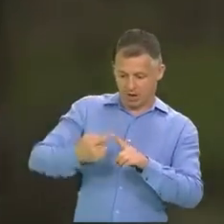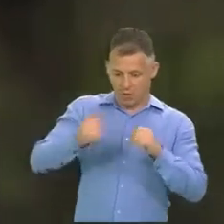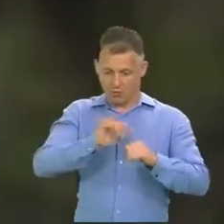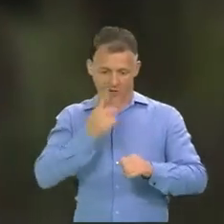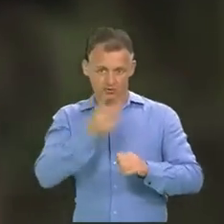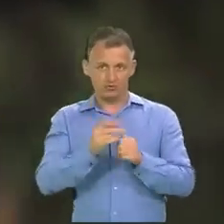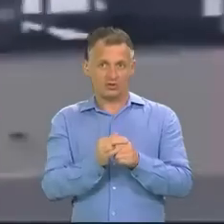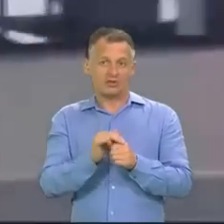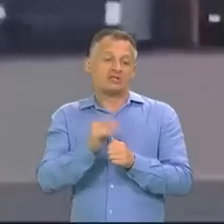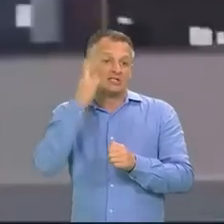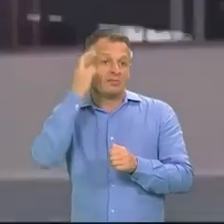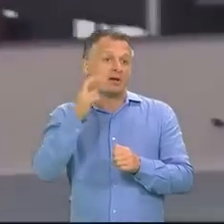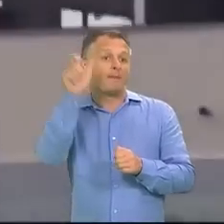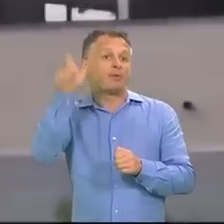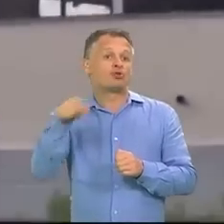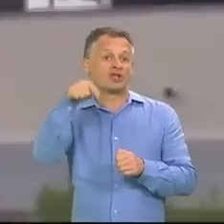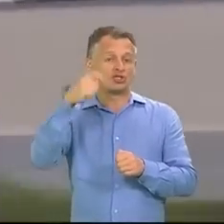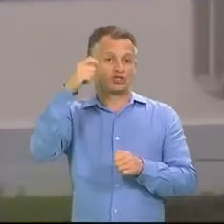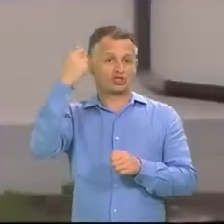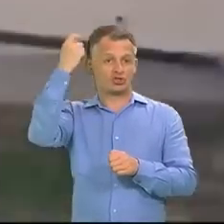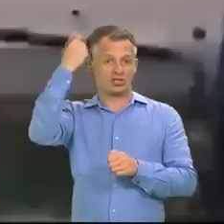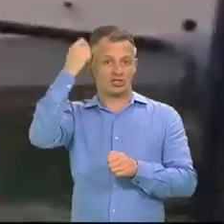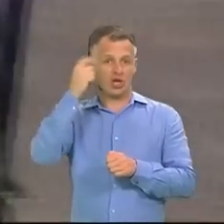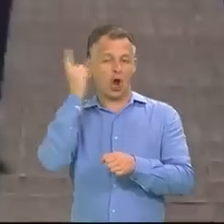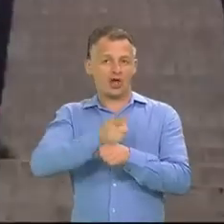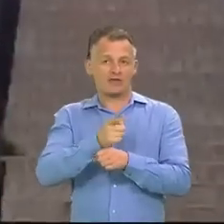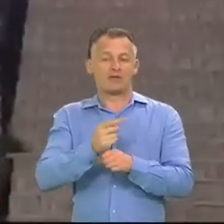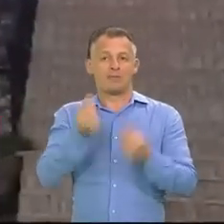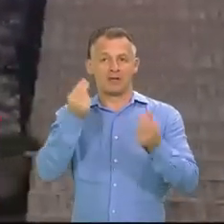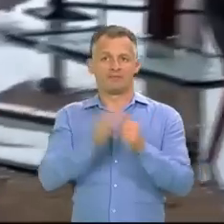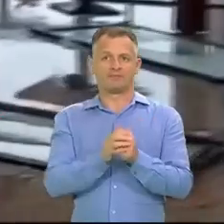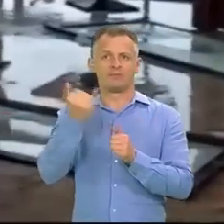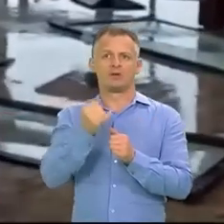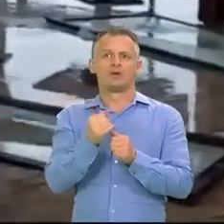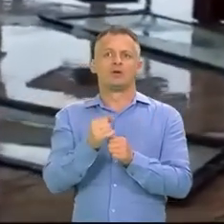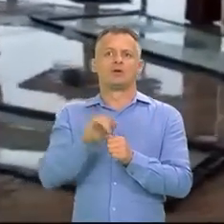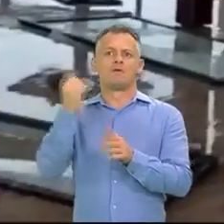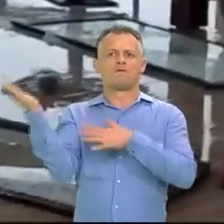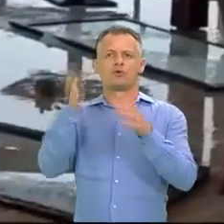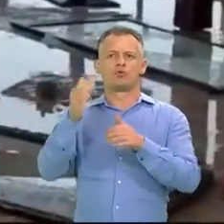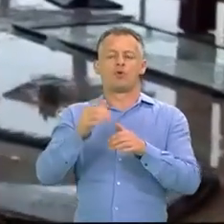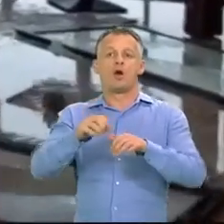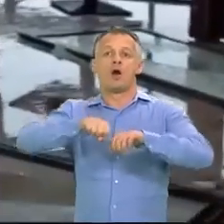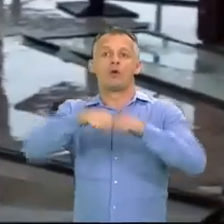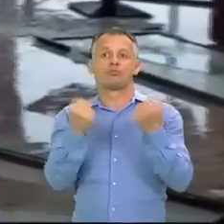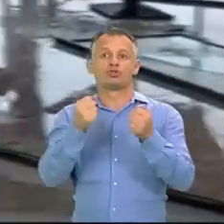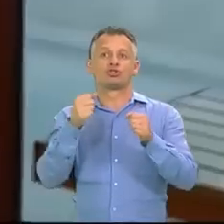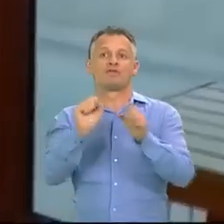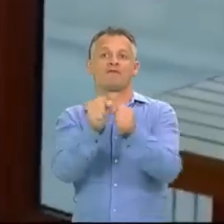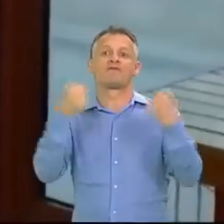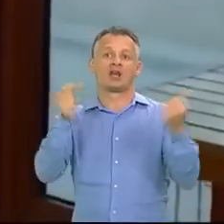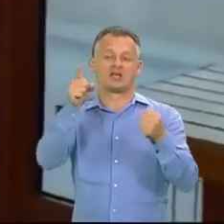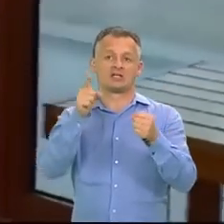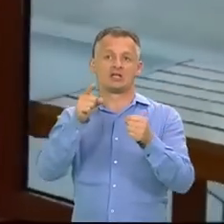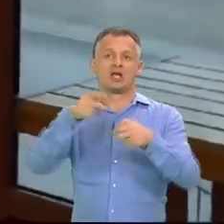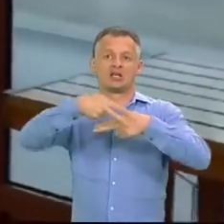că sunteți bine. Vântul puternic a spart și geamurile unui cunoscut restaurant din oraș. Proprietarii spun că nu au văzut vreodată asemenea urgie.